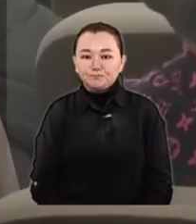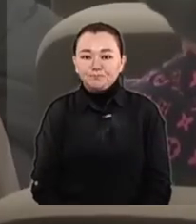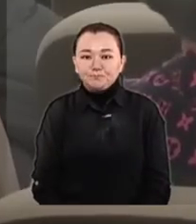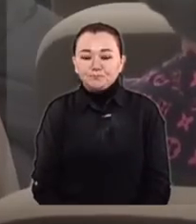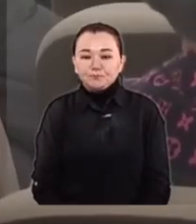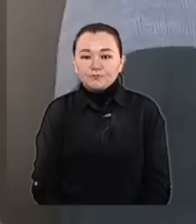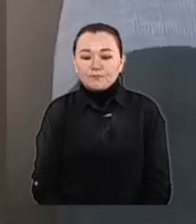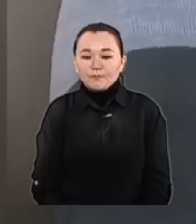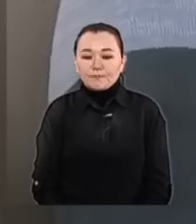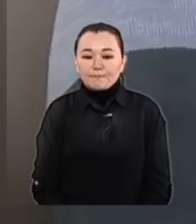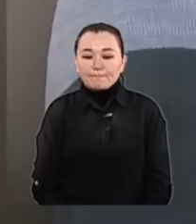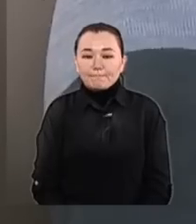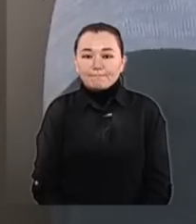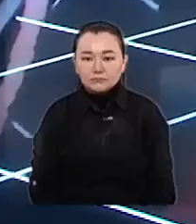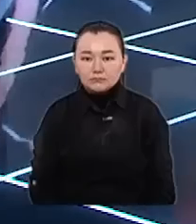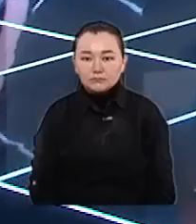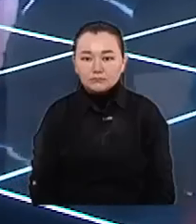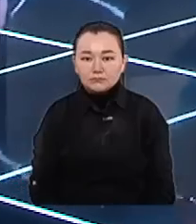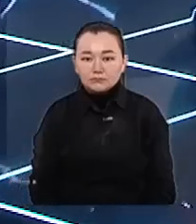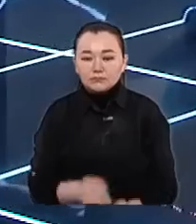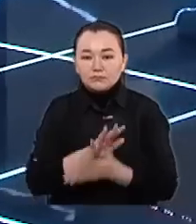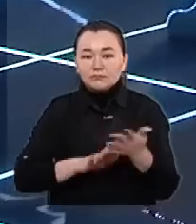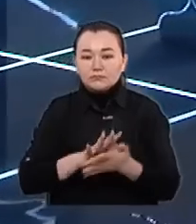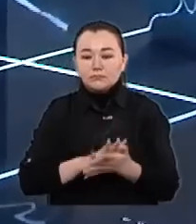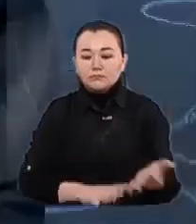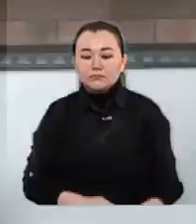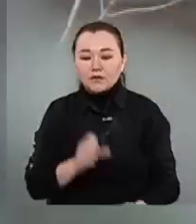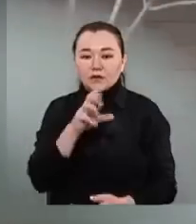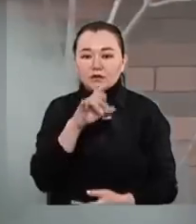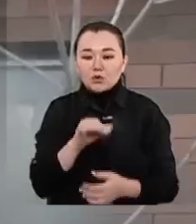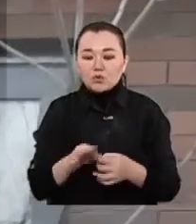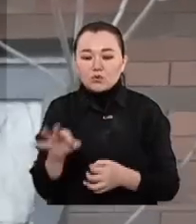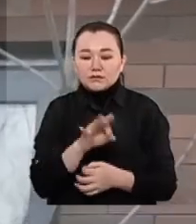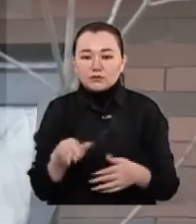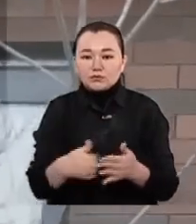Нұрболат Жаңабекұлы, Информ бюро. Жалғастырамыз. Атырау